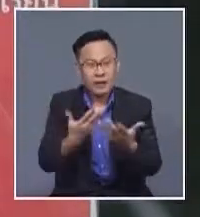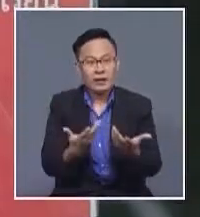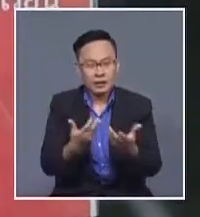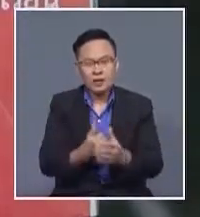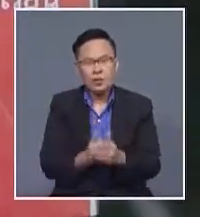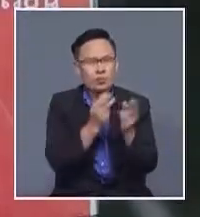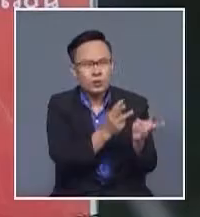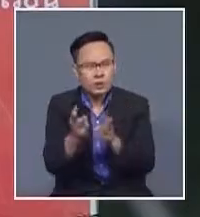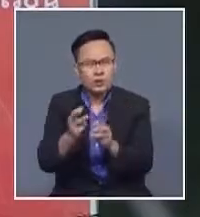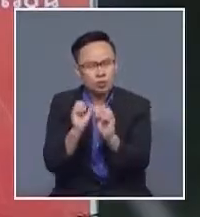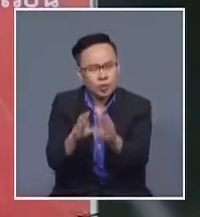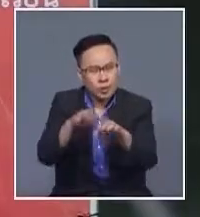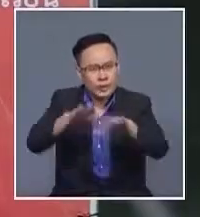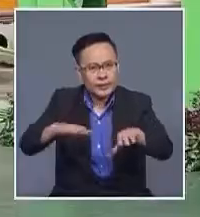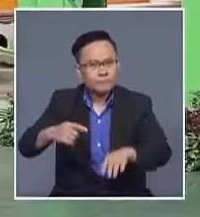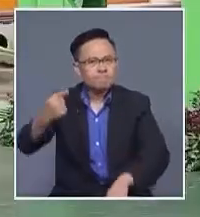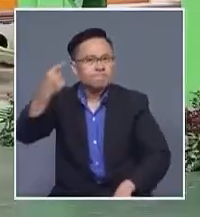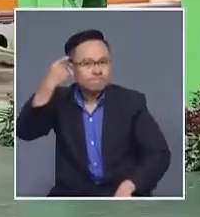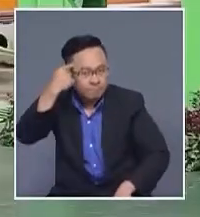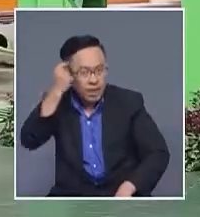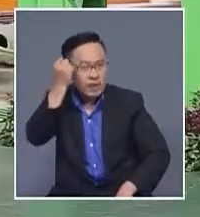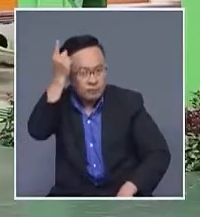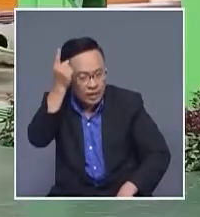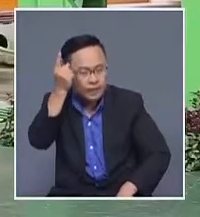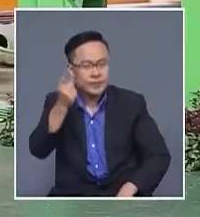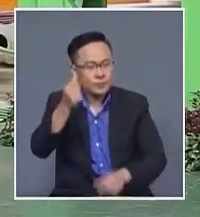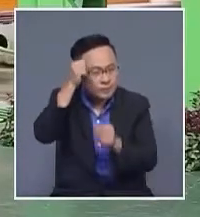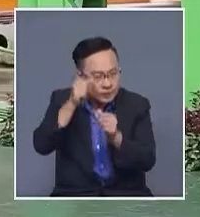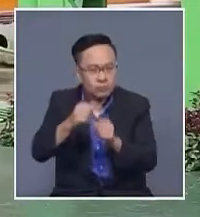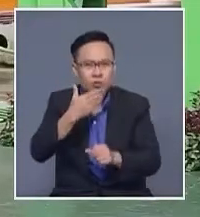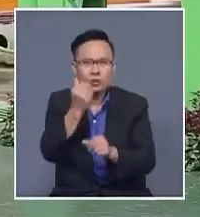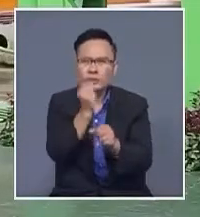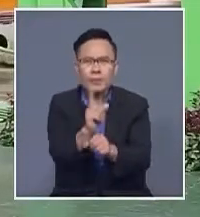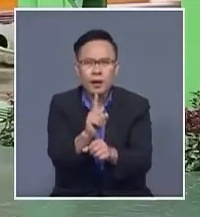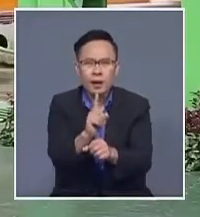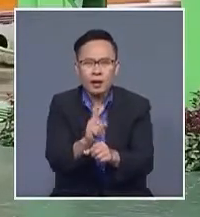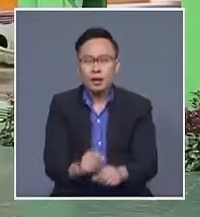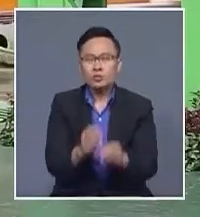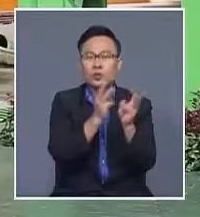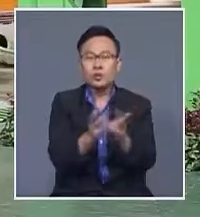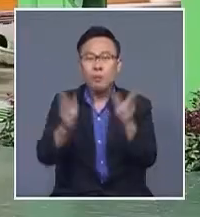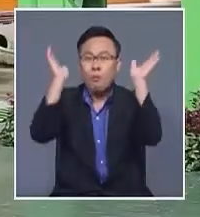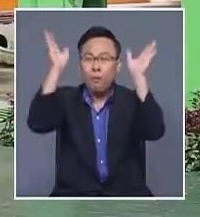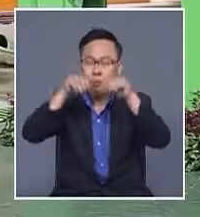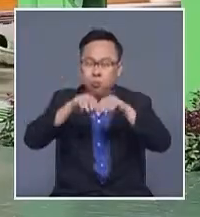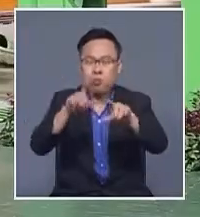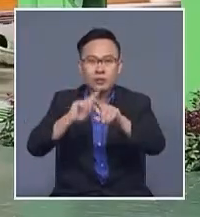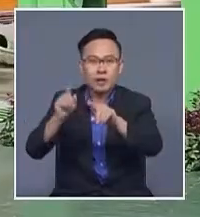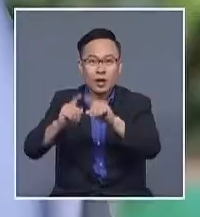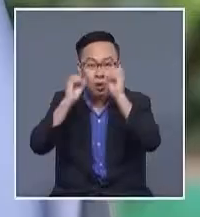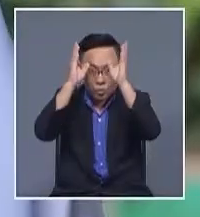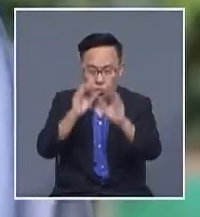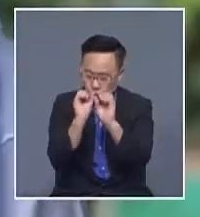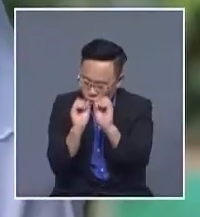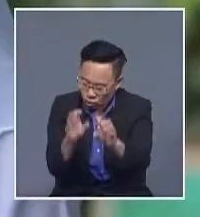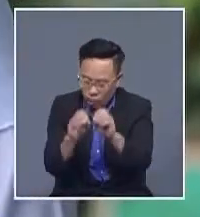คะ ค่ะเราจะสร้างโดยใช้วิธีการประชาสัมพันธ์ค่ะและคุณครูนะคะก็จะสอนในชั่วโมงลดเวลาเรียนเพิ่มเวลารู้ด้วย